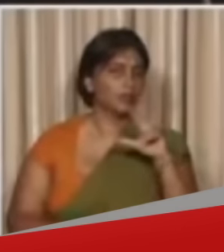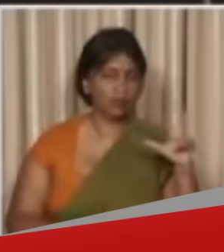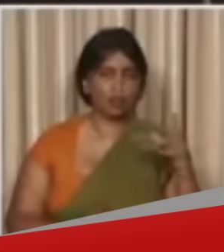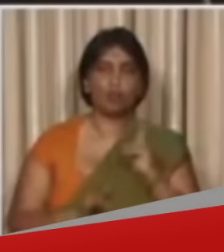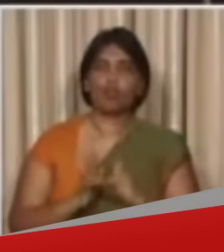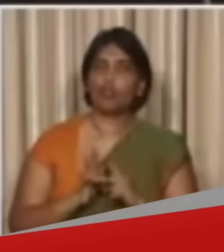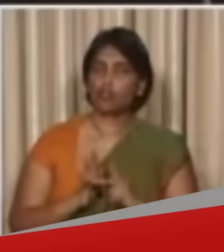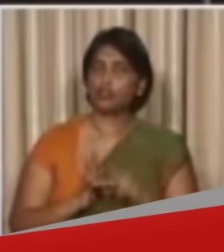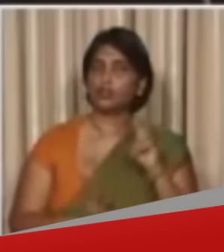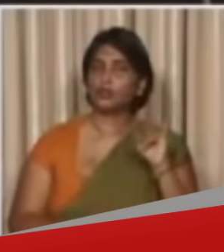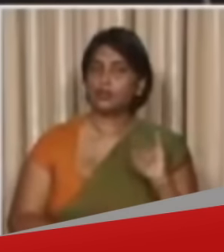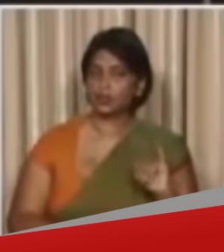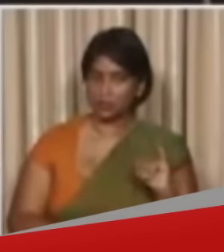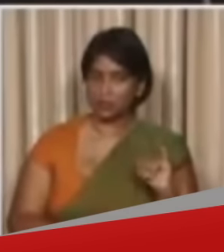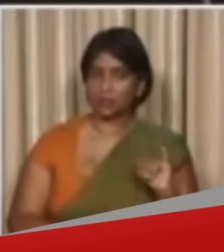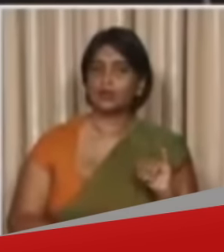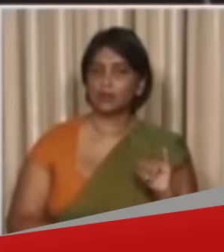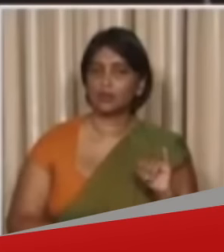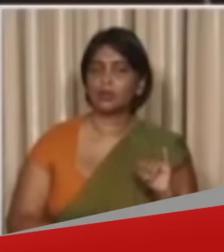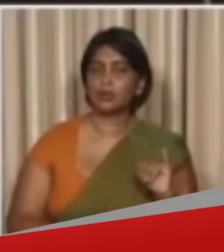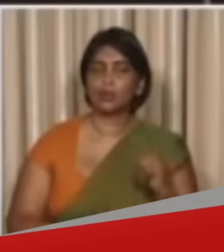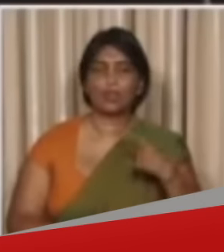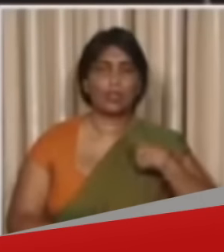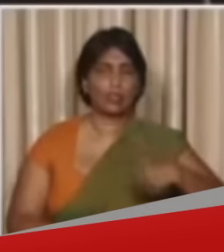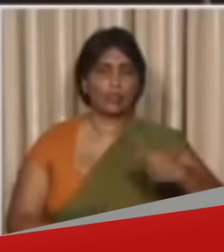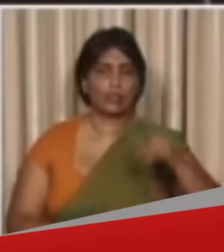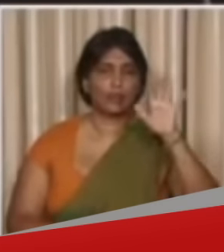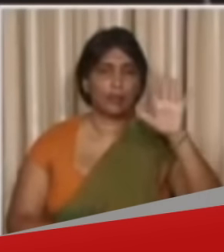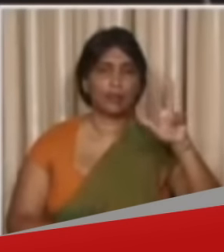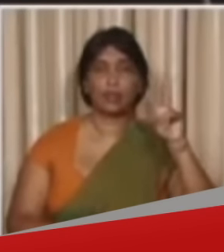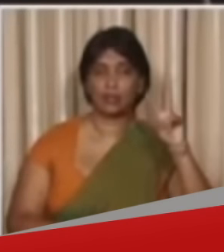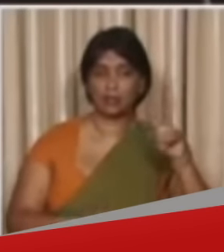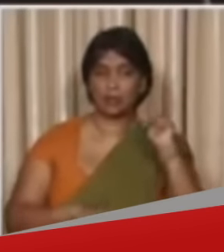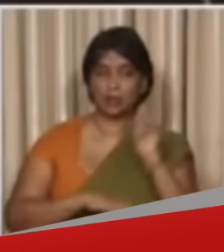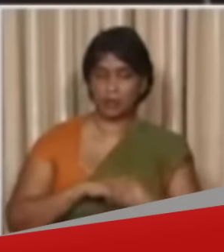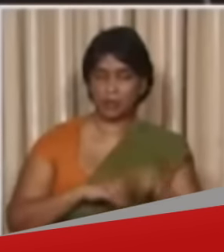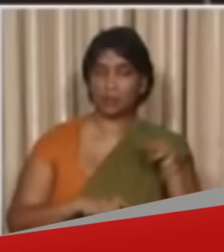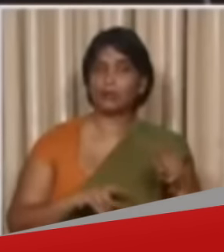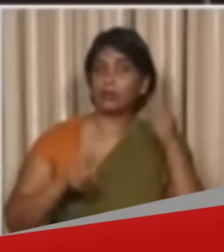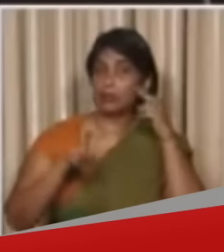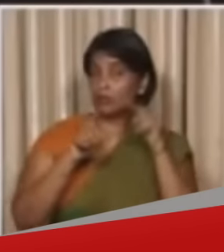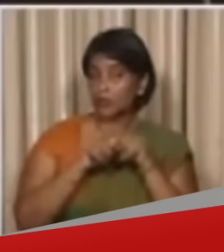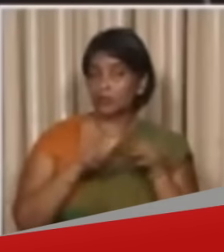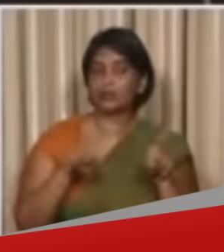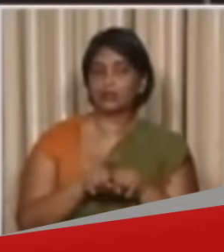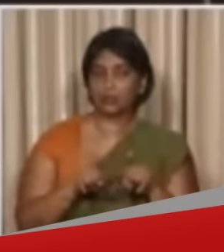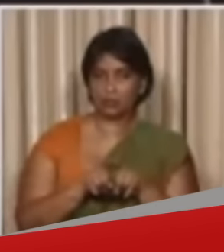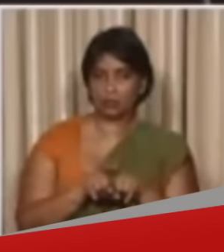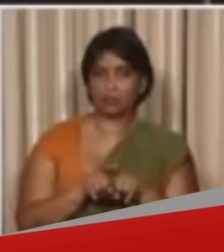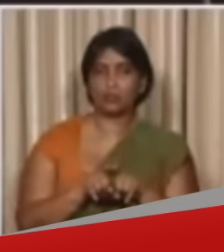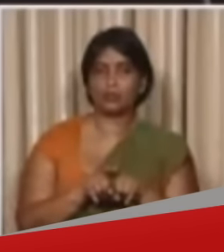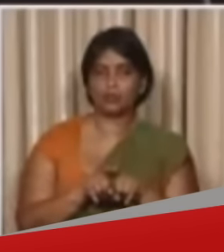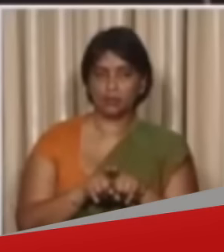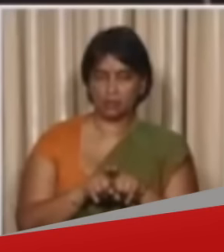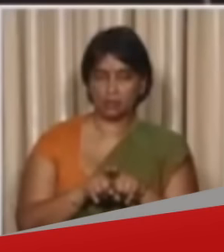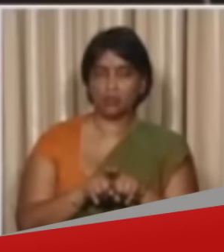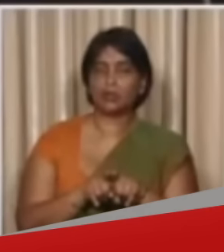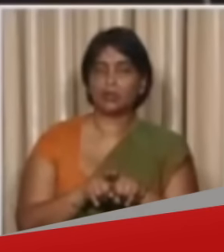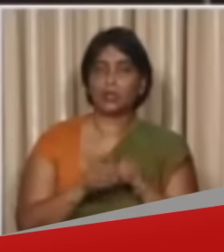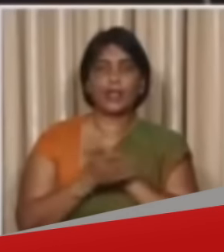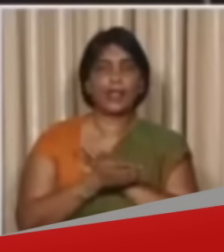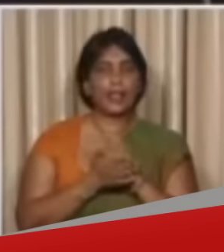ඔක්තෝබර් 26 ඒ කියන්නේ දවස් 52 කුමන්ත්‍රණය වෙනවත් එකම මොකද වෙන්නේ?